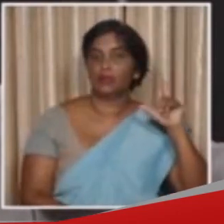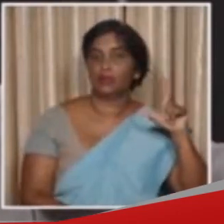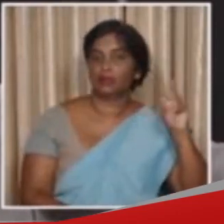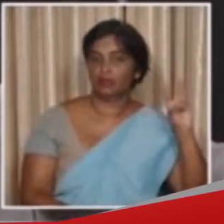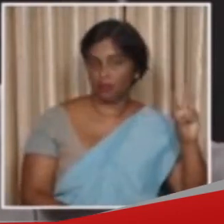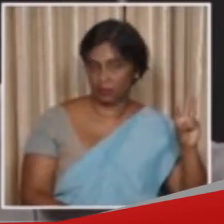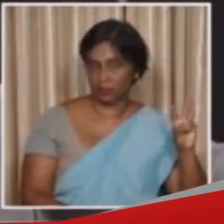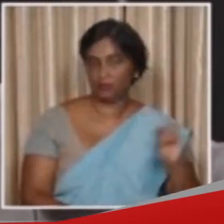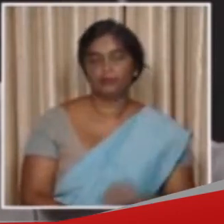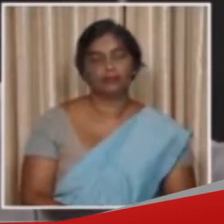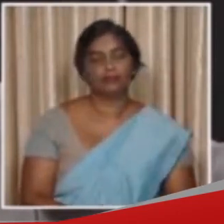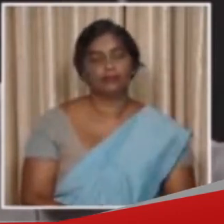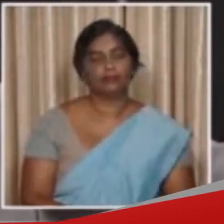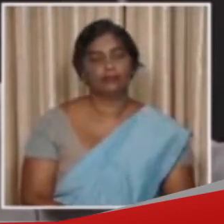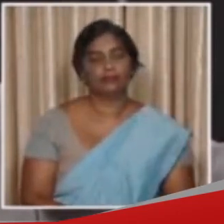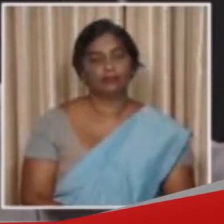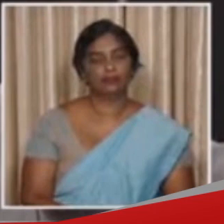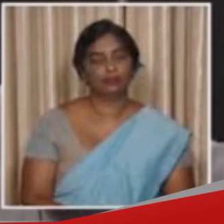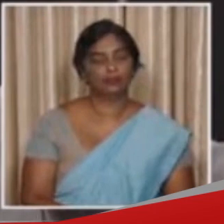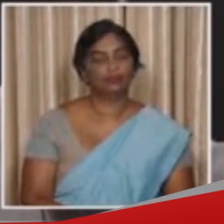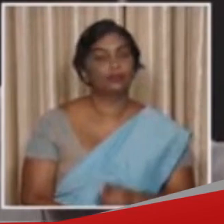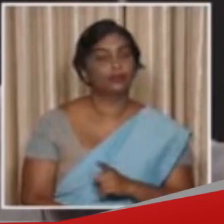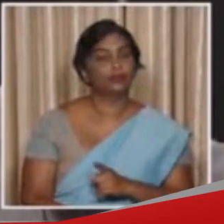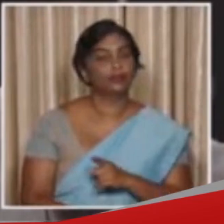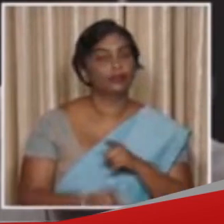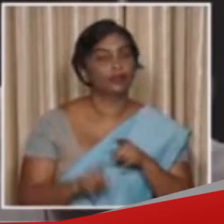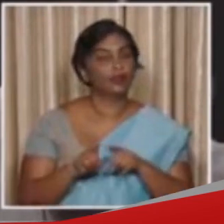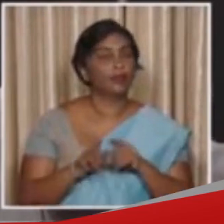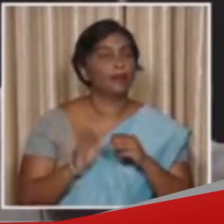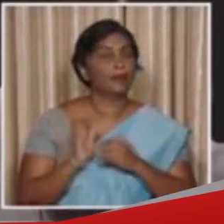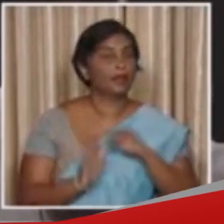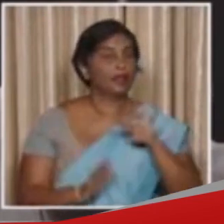589.573 allocation එක expenditure එක මිලියන